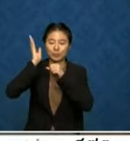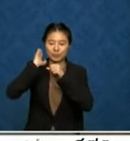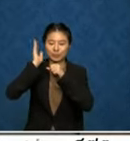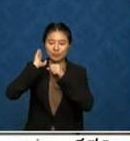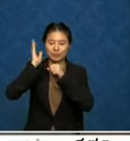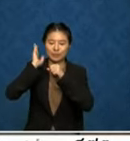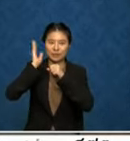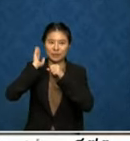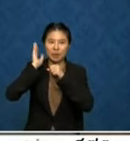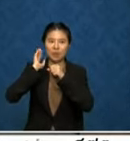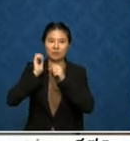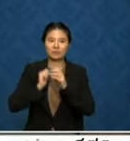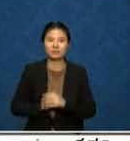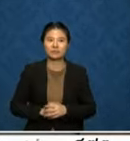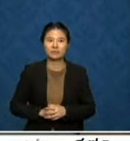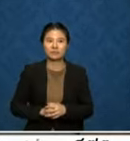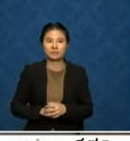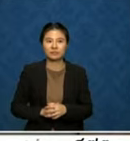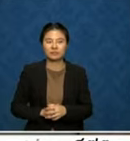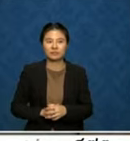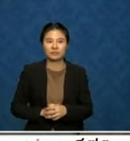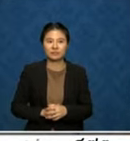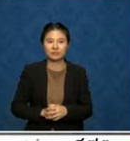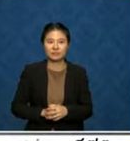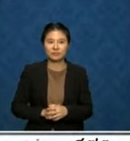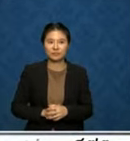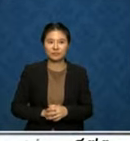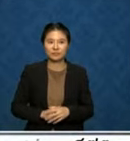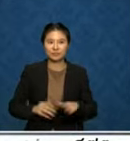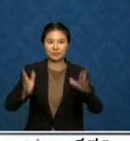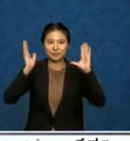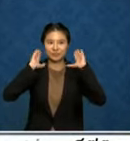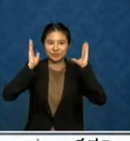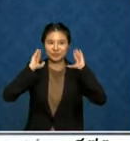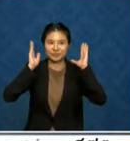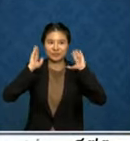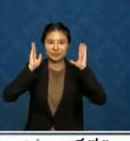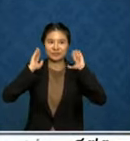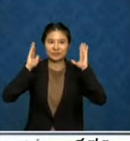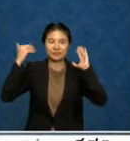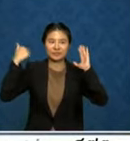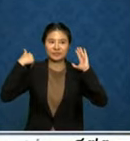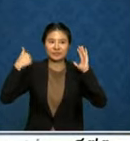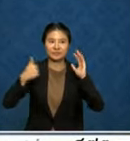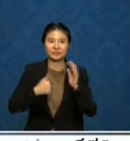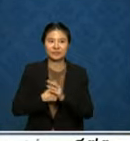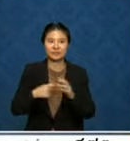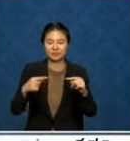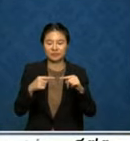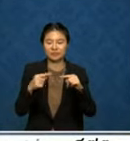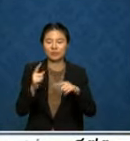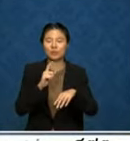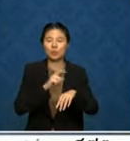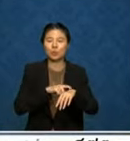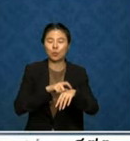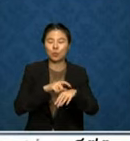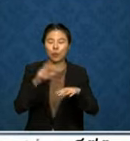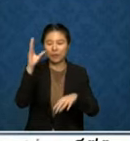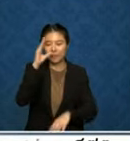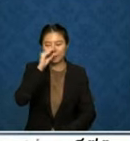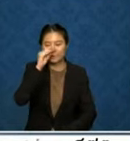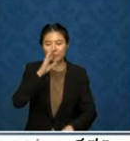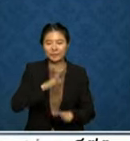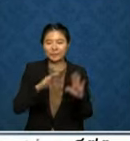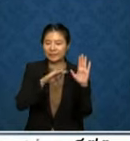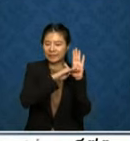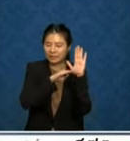พิธีกรรายการต่างๆเนี่ยก็เป็นตัวสำคัญนะเราจะเห็นรายการตอนดึกๆนะฮะหรือบางที